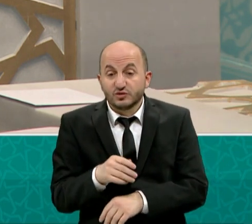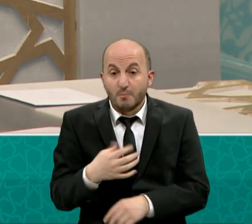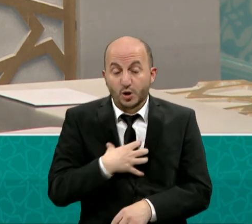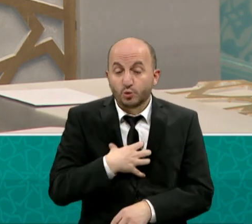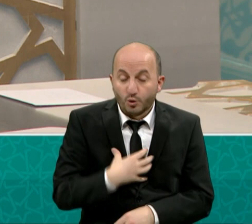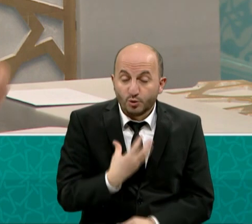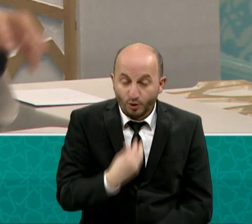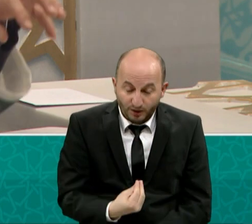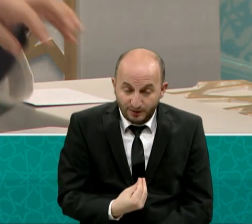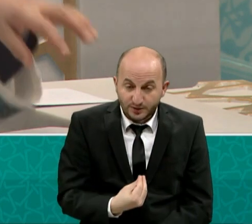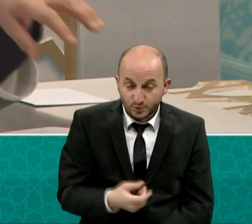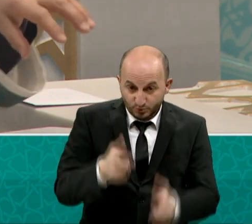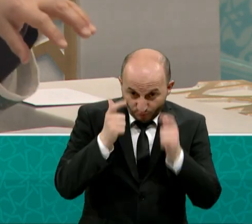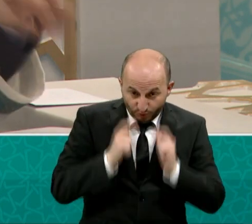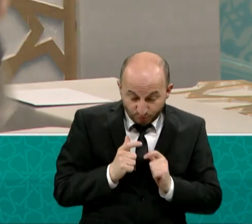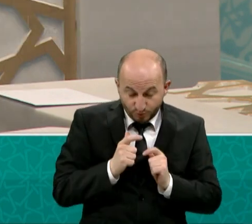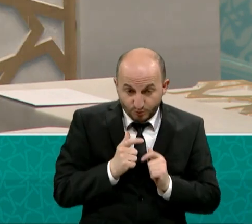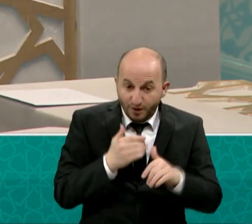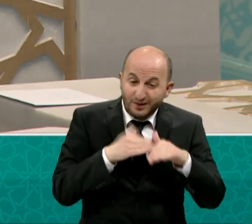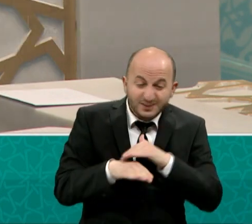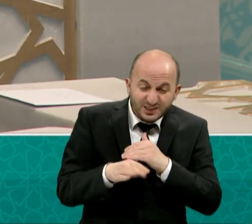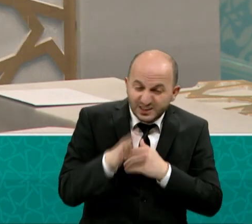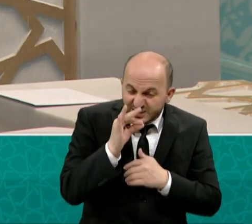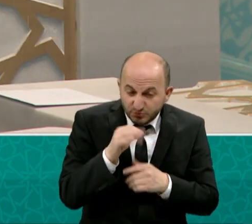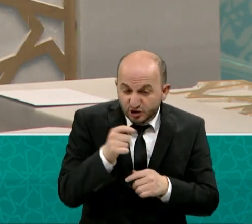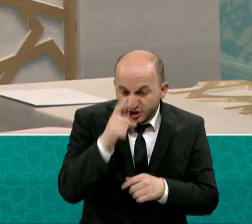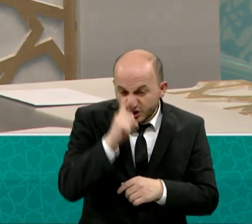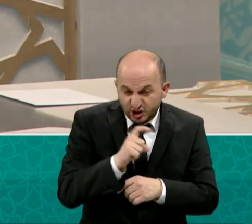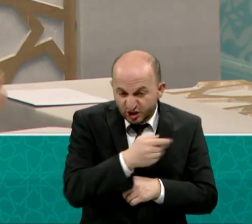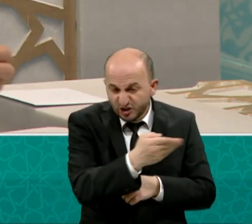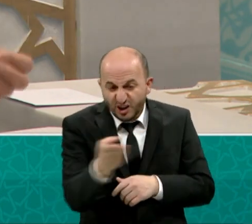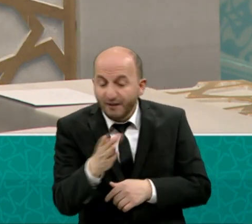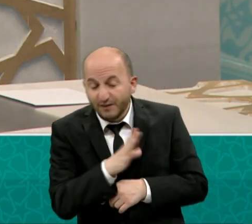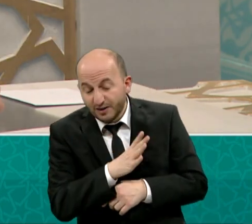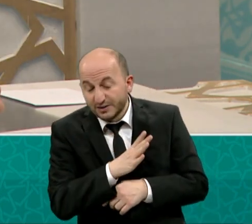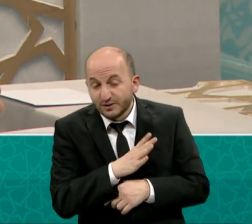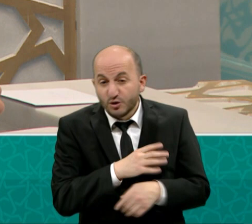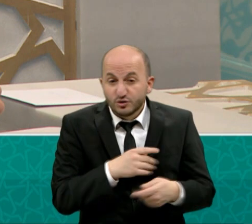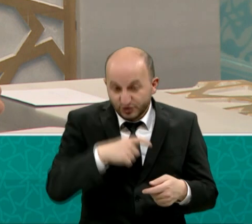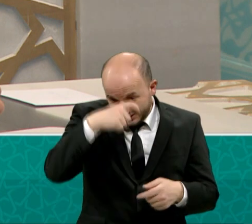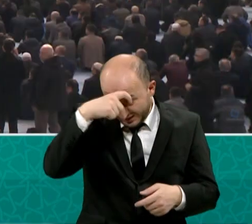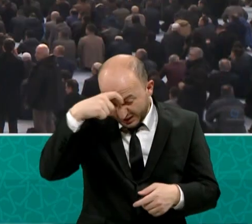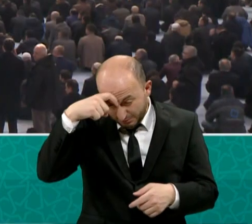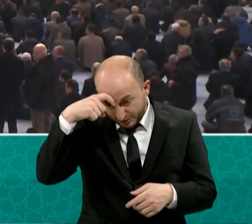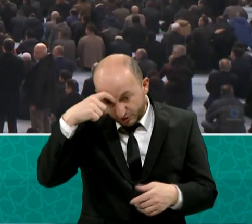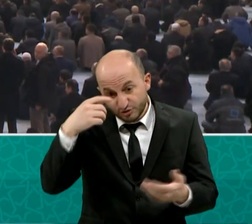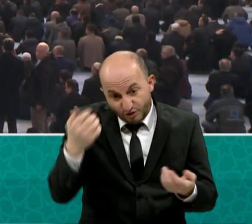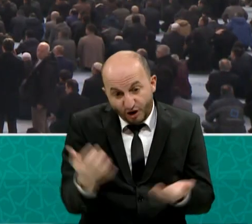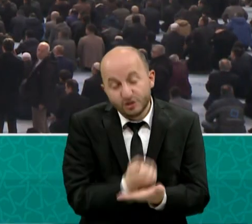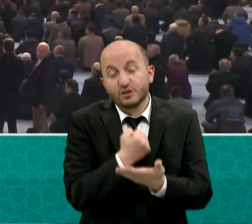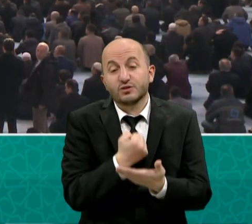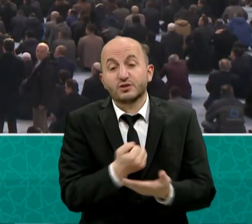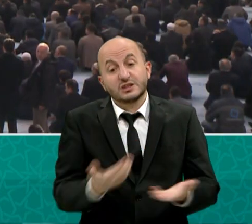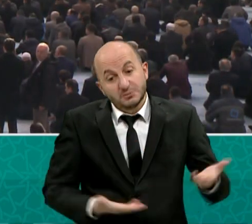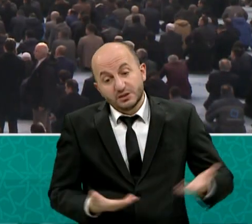olarak sorumluluğu altında olan kimler var? Çalışanlar var. E onların emeğinden faydalanıyor.